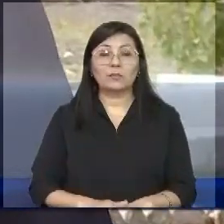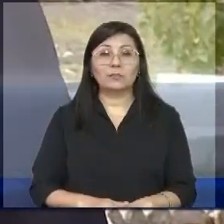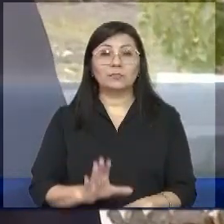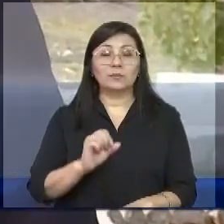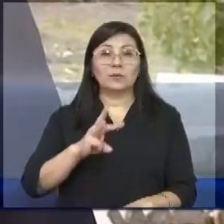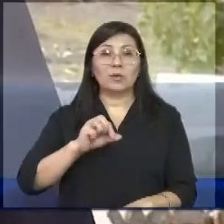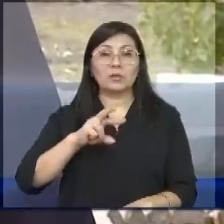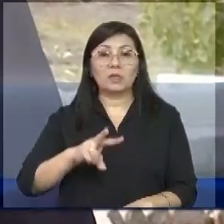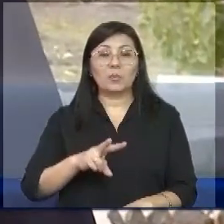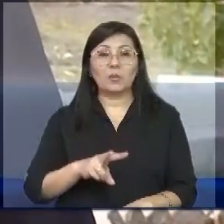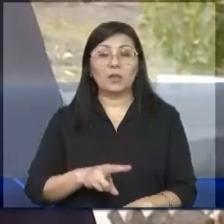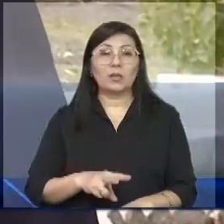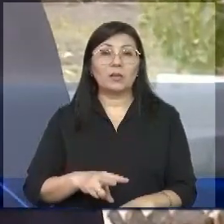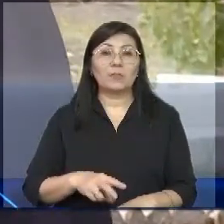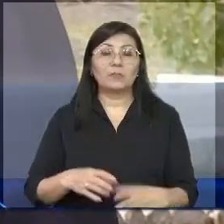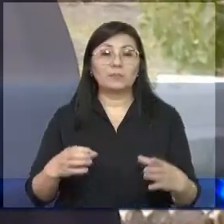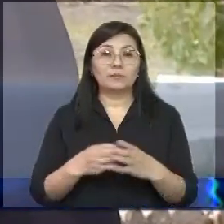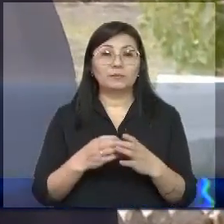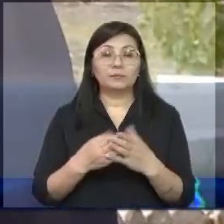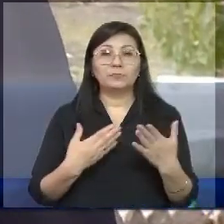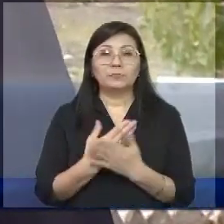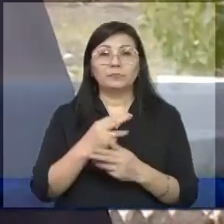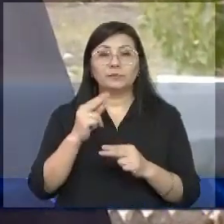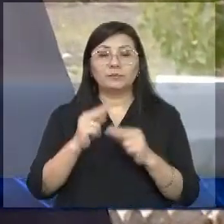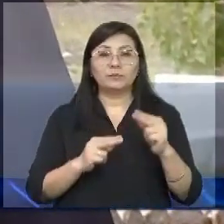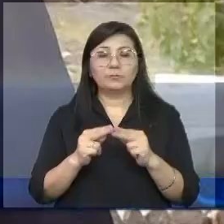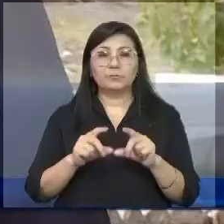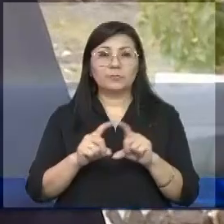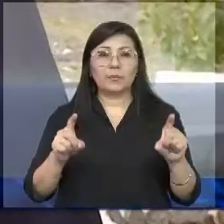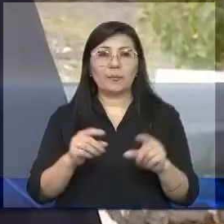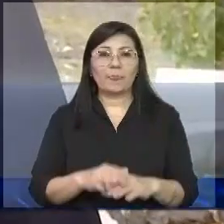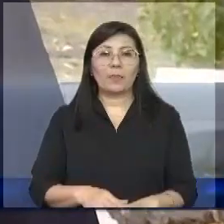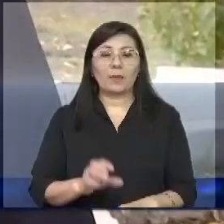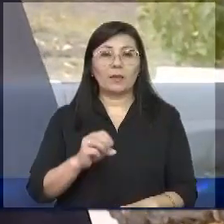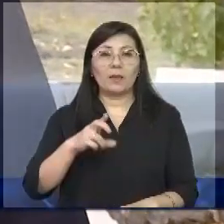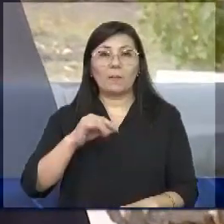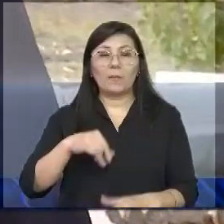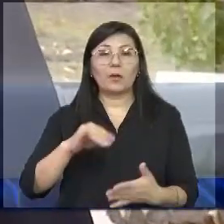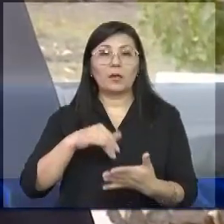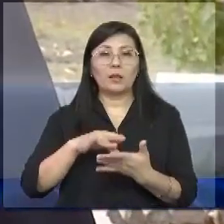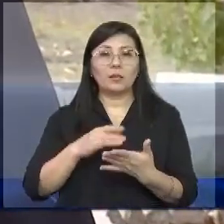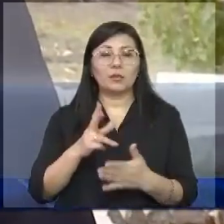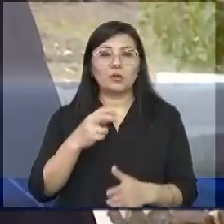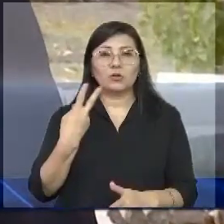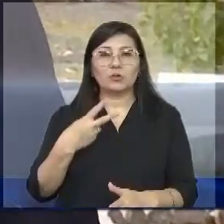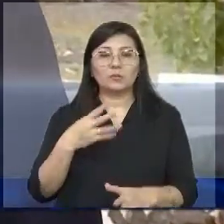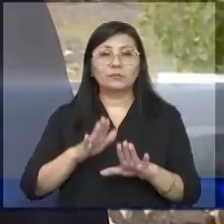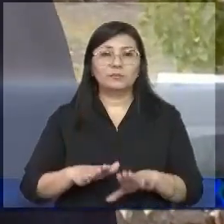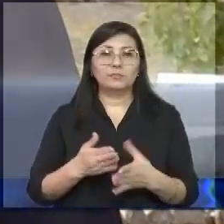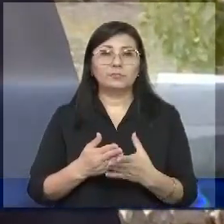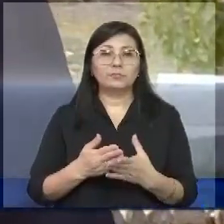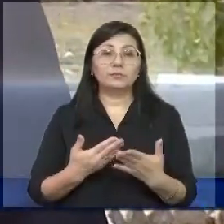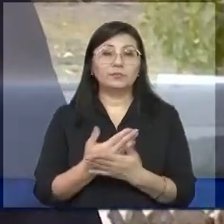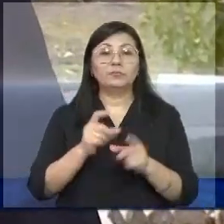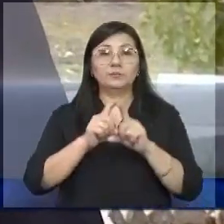Самал мөлтек ауданының 600 орындық жаңа мектептің құрылысы. Соменен қатар Ембі қаласындағы 320 орындық